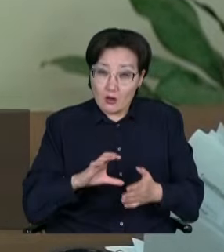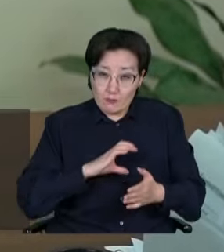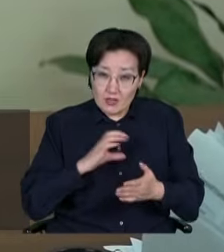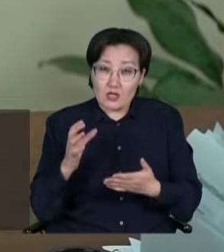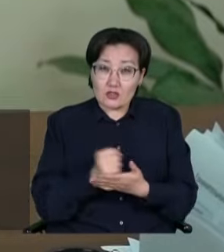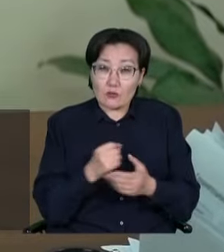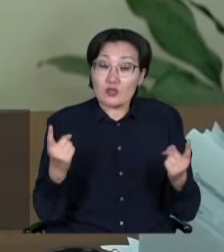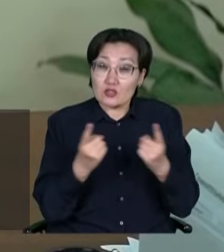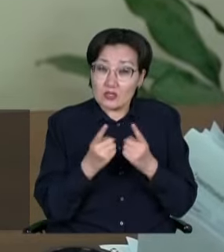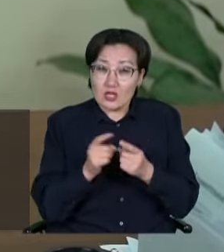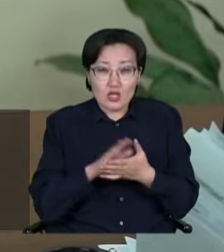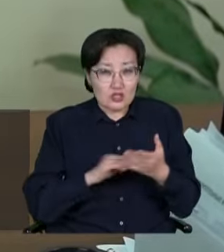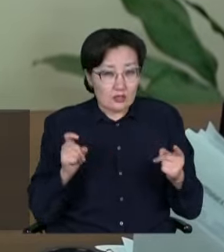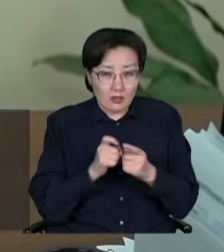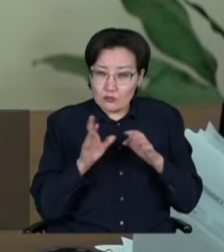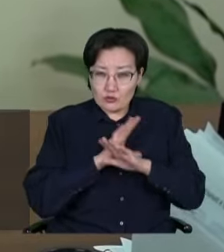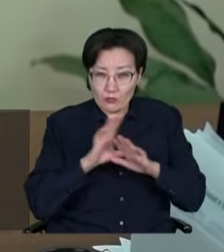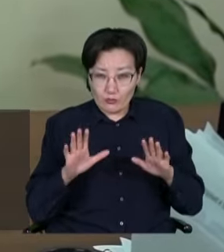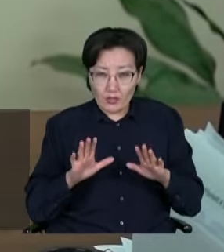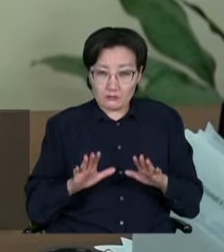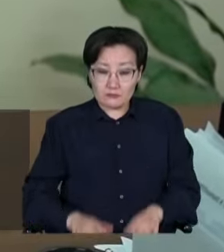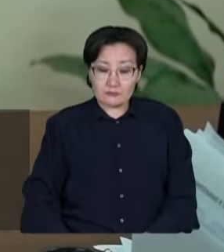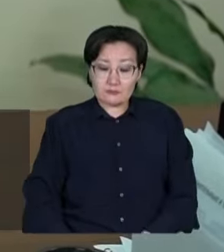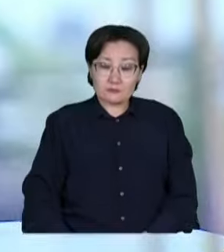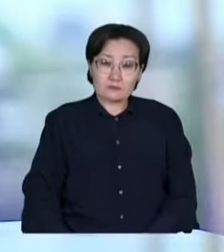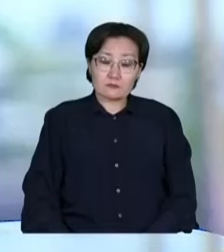алған. Құрдастармен де ешқандай араздығы болған емес.